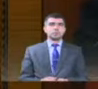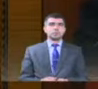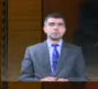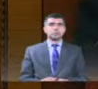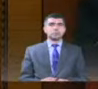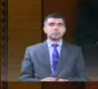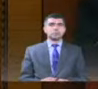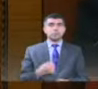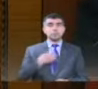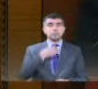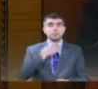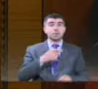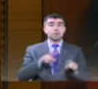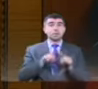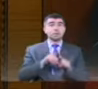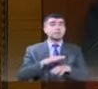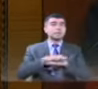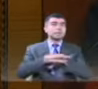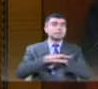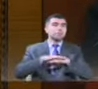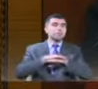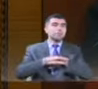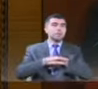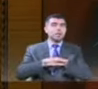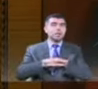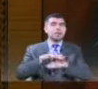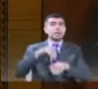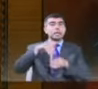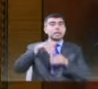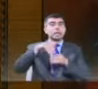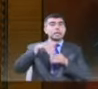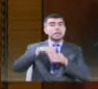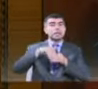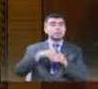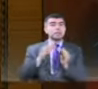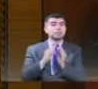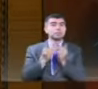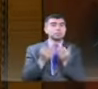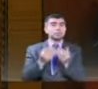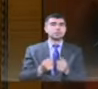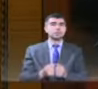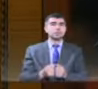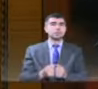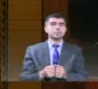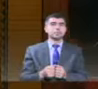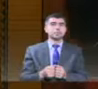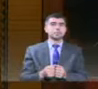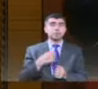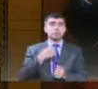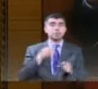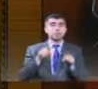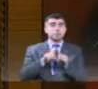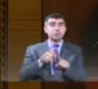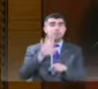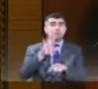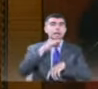اعتذر اولا للاخوان في حزب التقدم الاشتراكي لانهم هما اللي كانوا خصهم يطرحوا السؤال في دقيقه، وانا اعتقد كنت ندخل